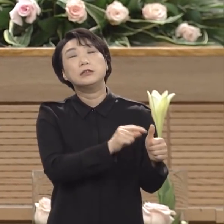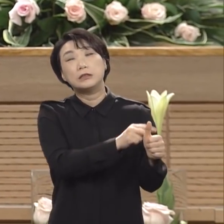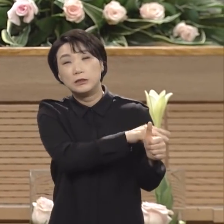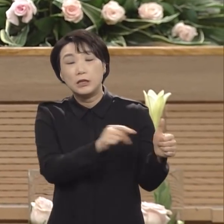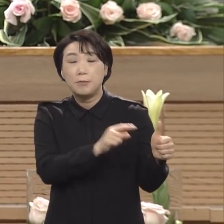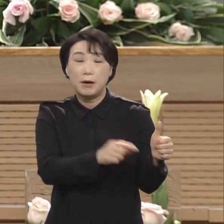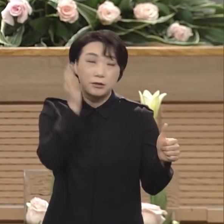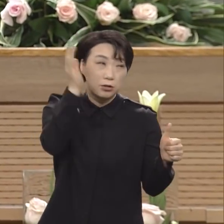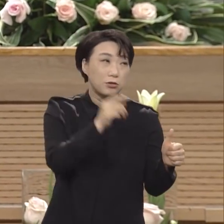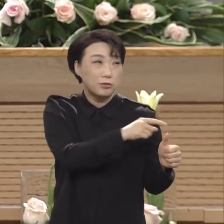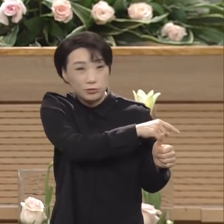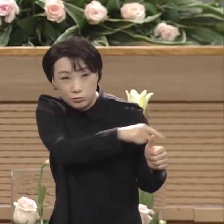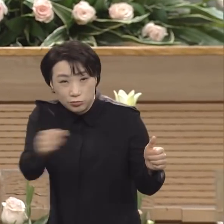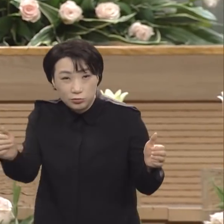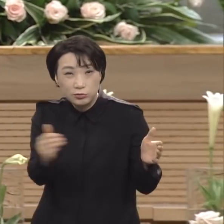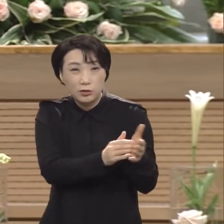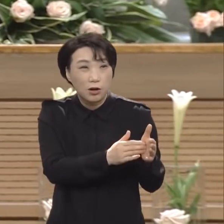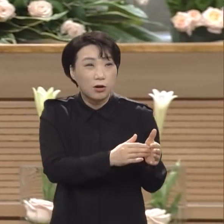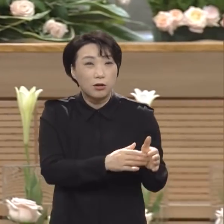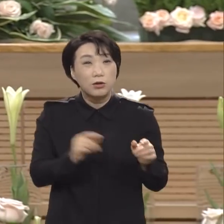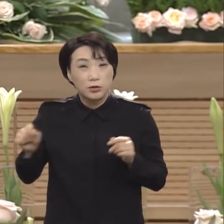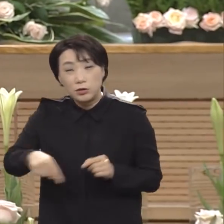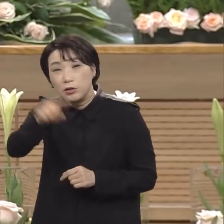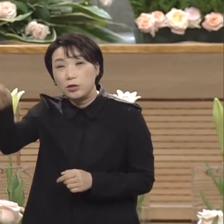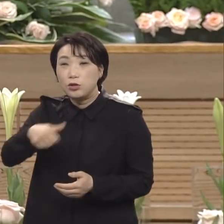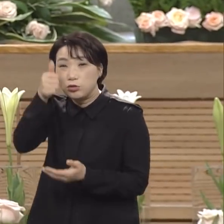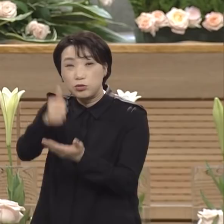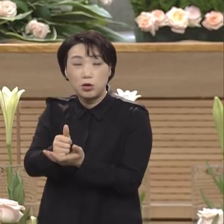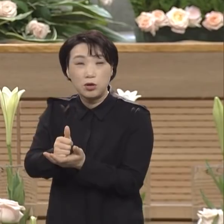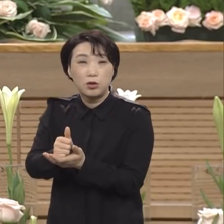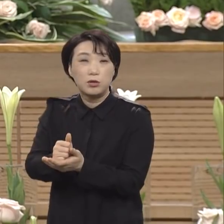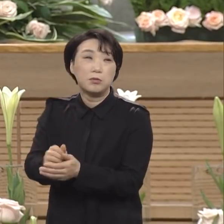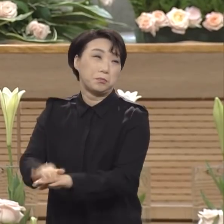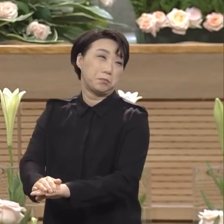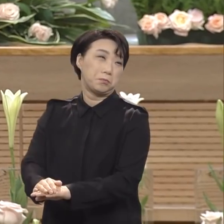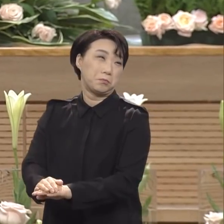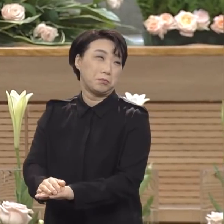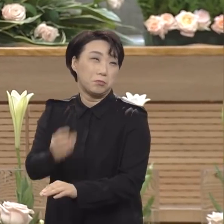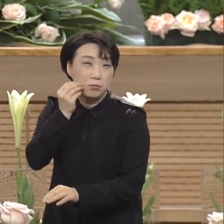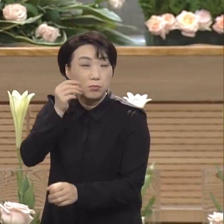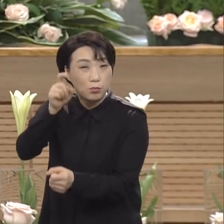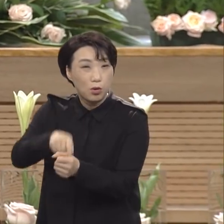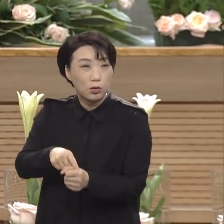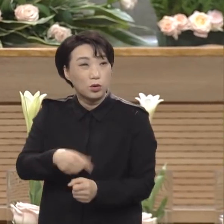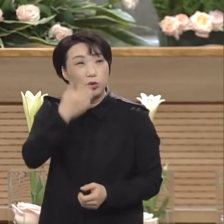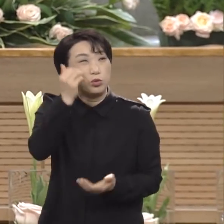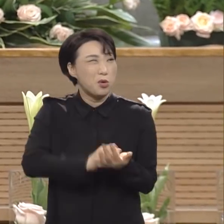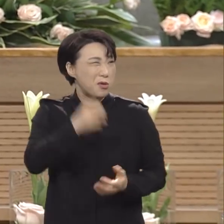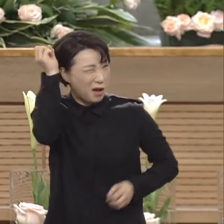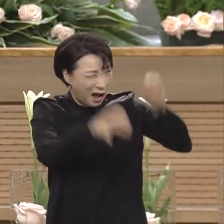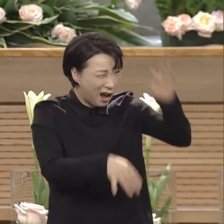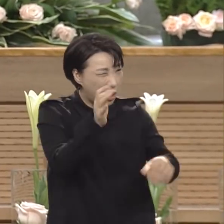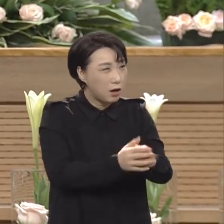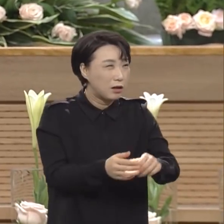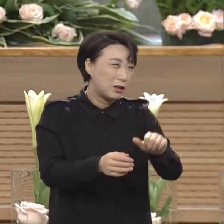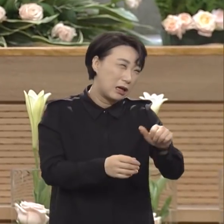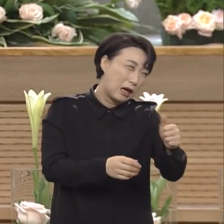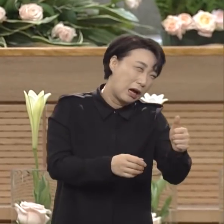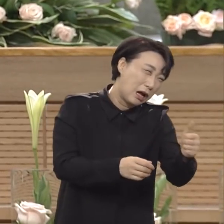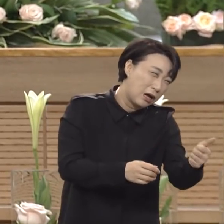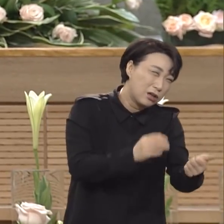죽임으로 자기들이 덮어놓으려고 해결을 하고 돌로 쳐서 죽인다 이 말이오. 근데 돌로 쳐도 계속 말을 해. 계속